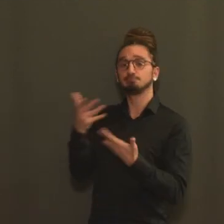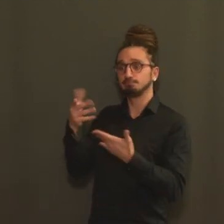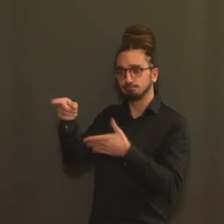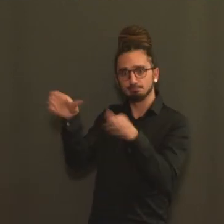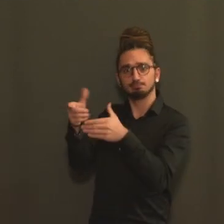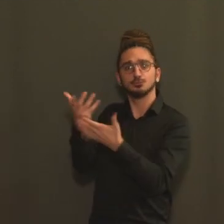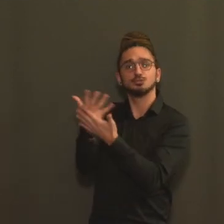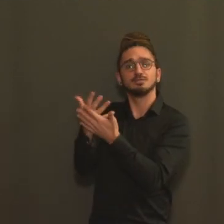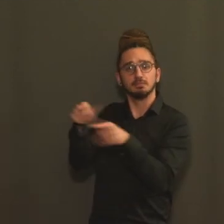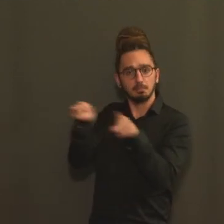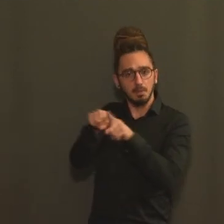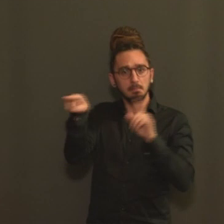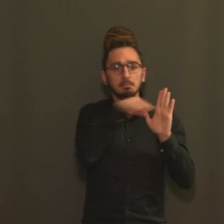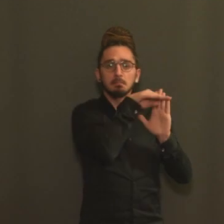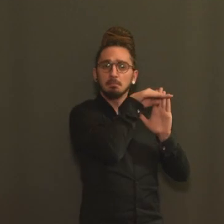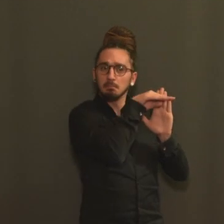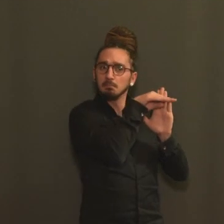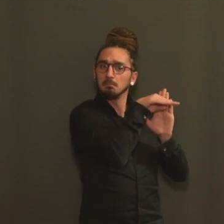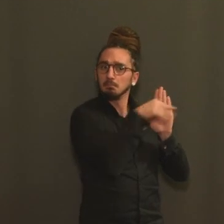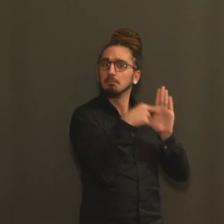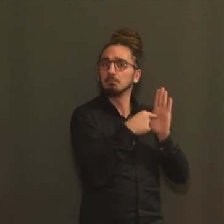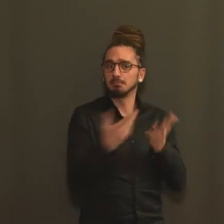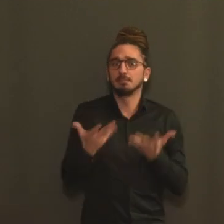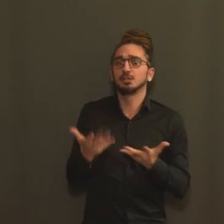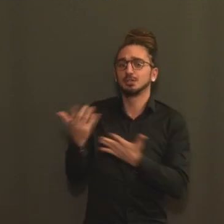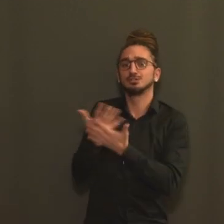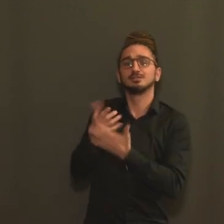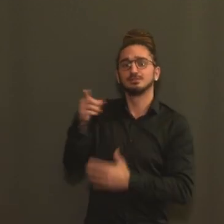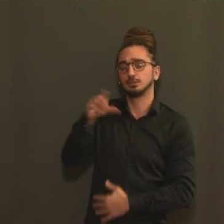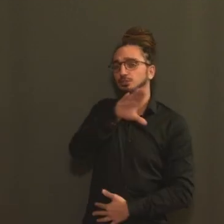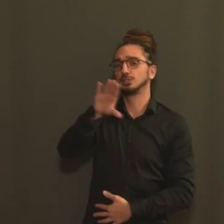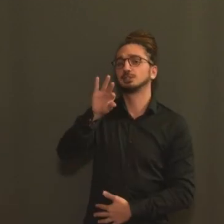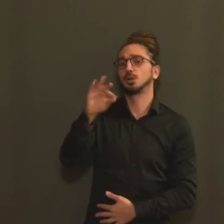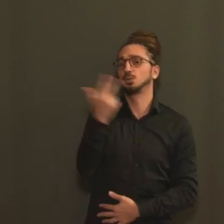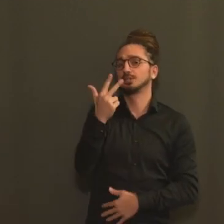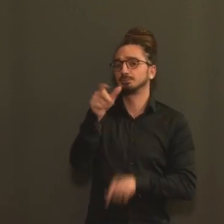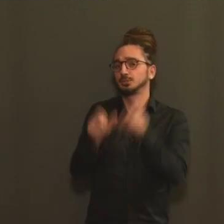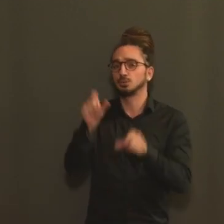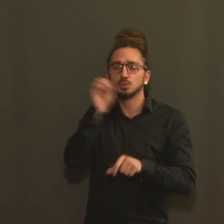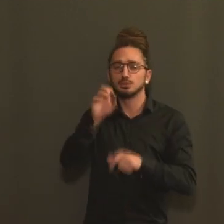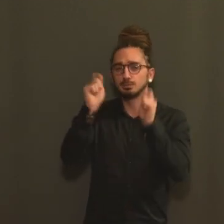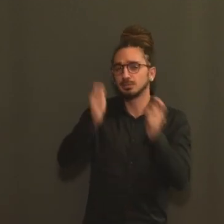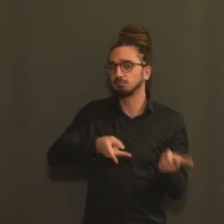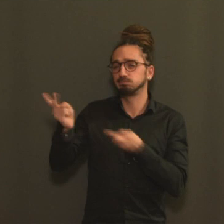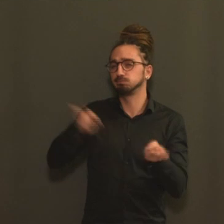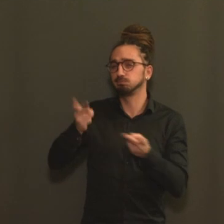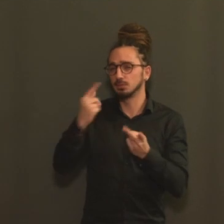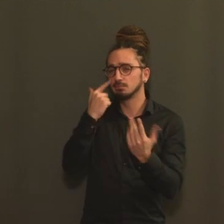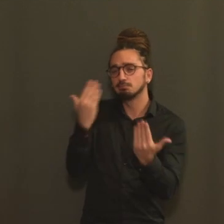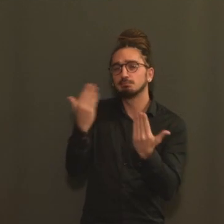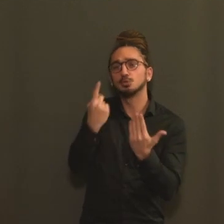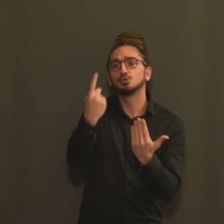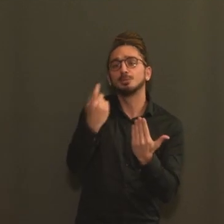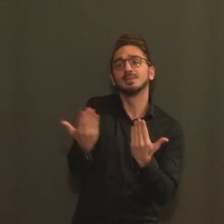actuellement 158 nouvelles hospitalisations par jour, ce qui est 14% de moins que par rapport à